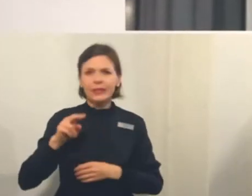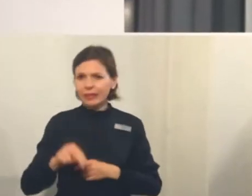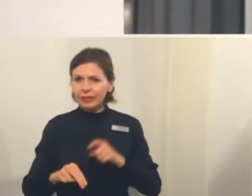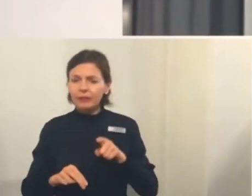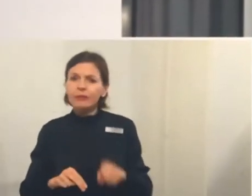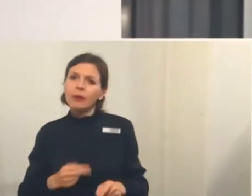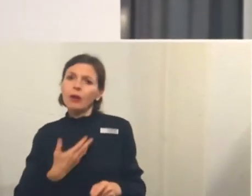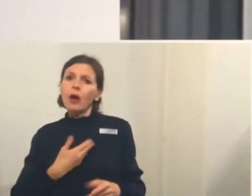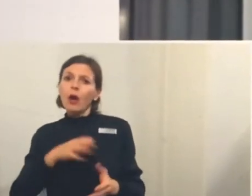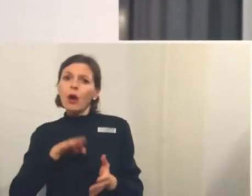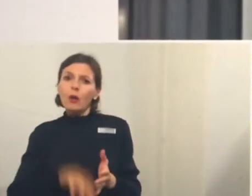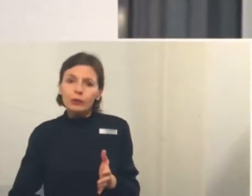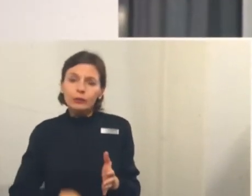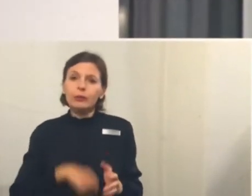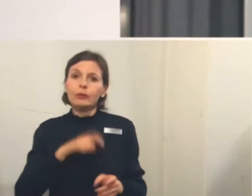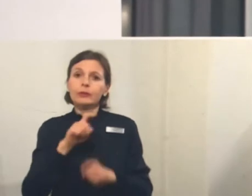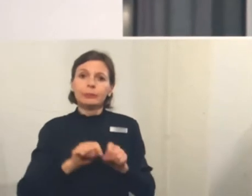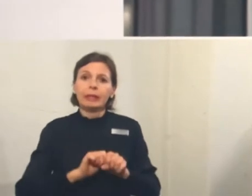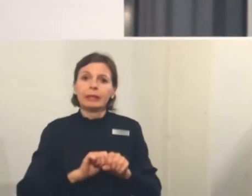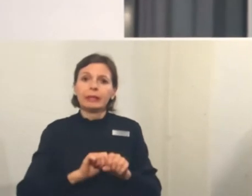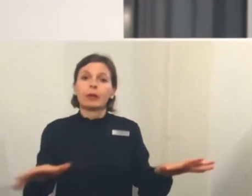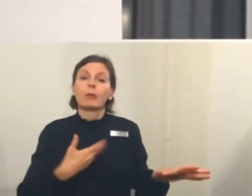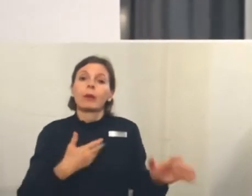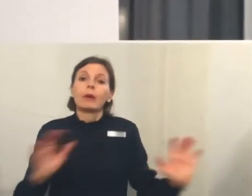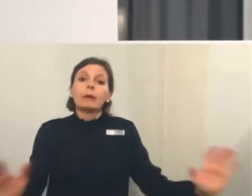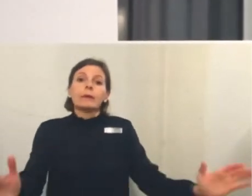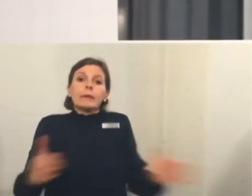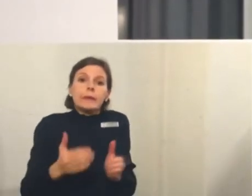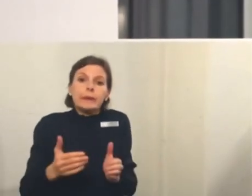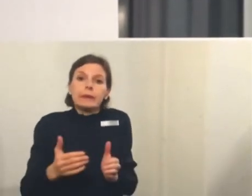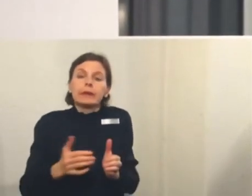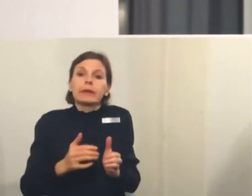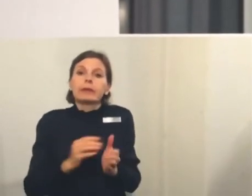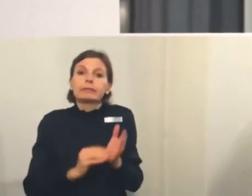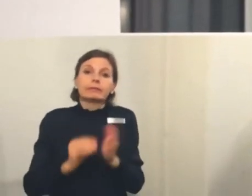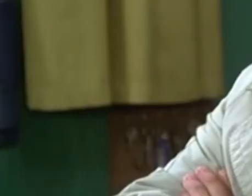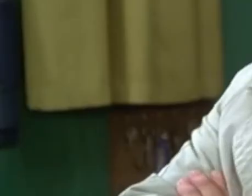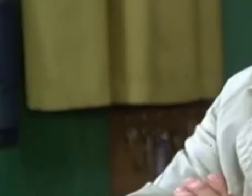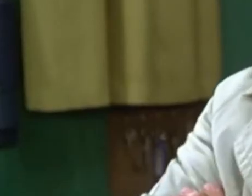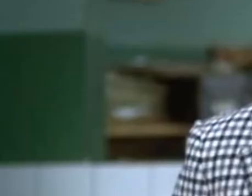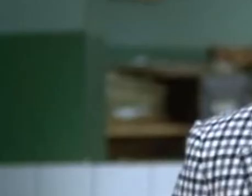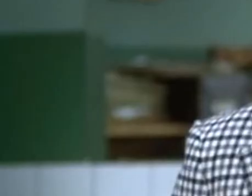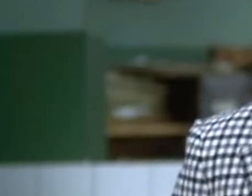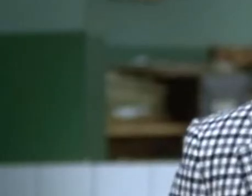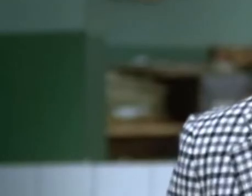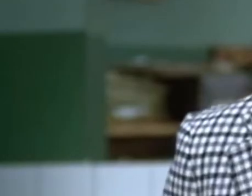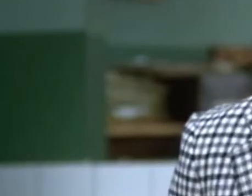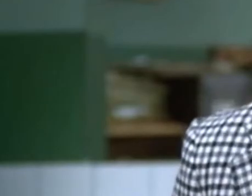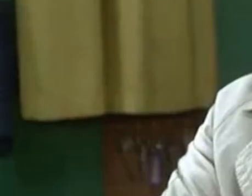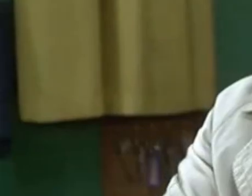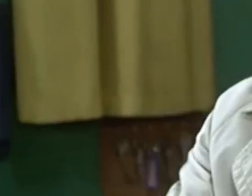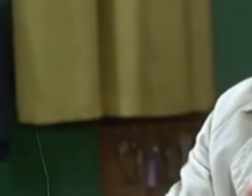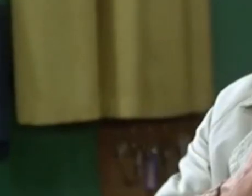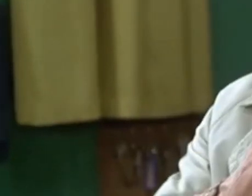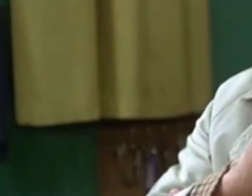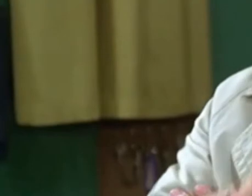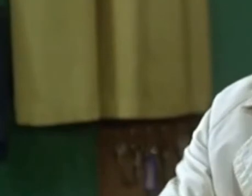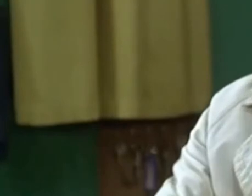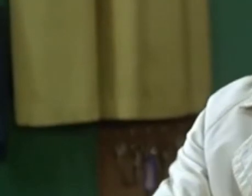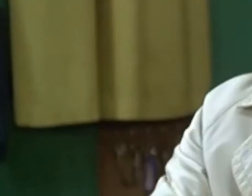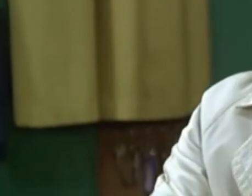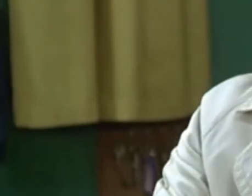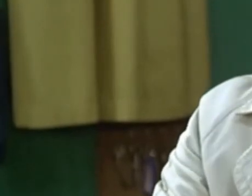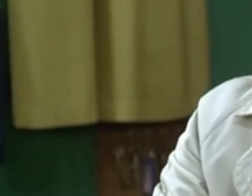den muterede smitte den bliver inddæmmet, og at den ikke spreder sig yderligere. Vil du gerne vide, hvorfor? Ja, tak.